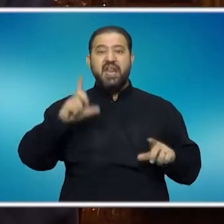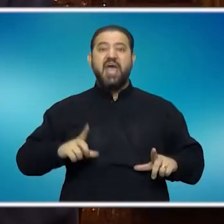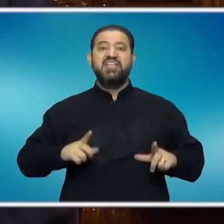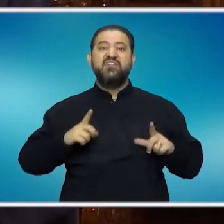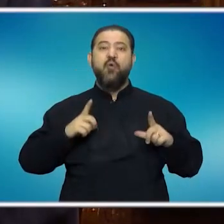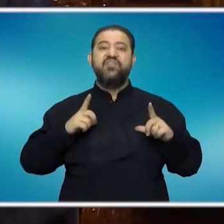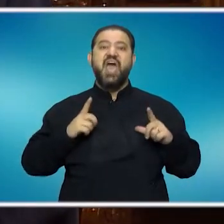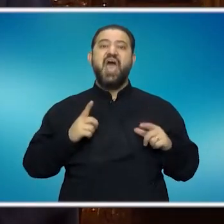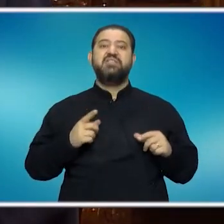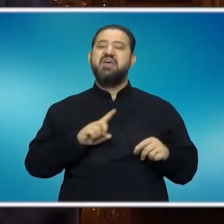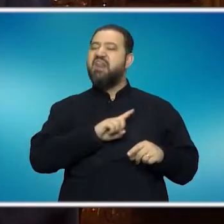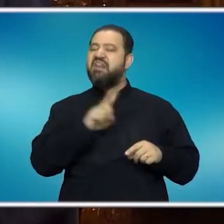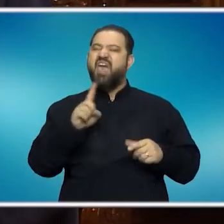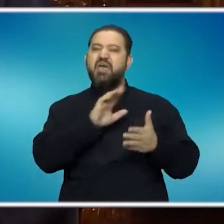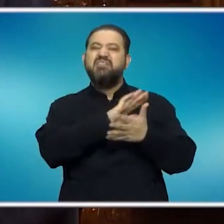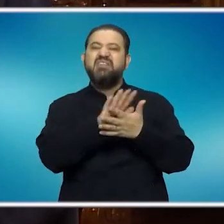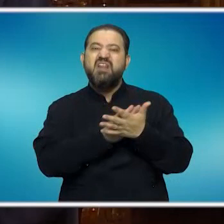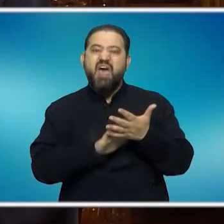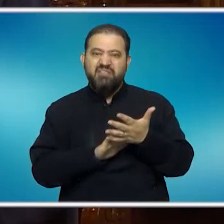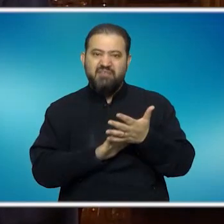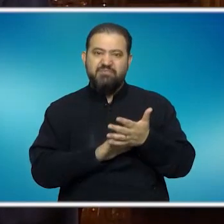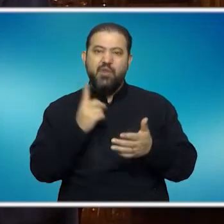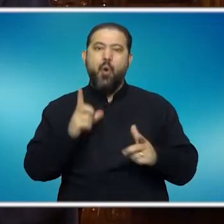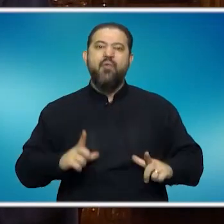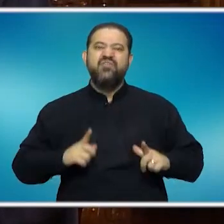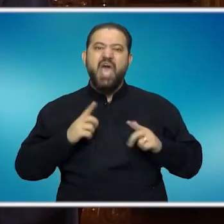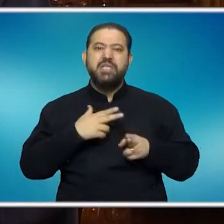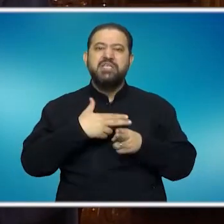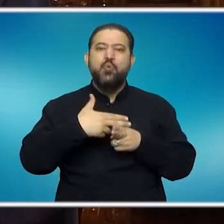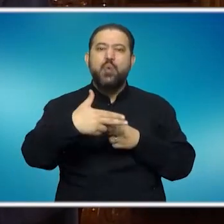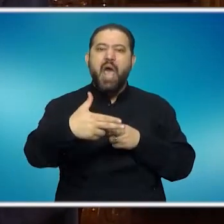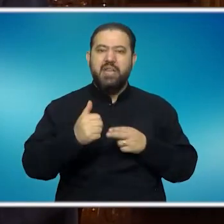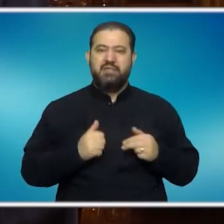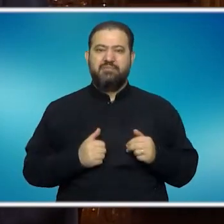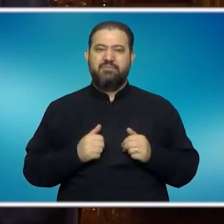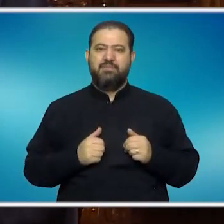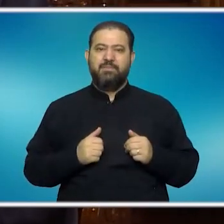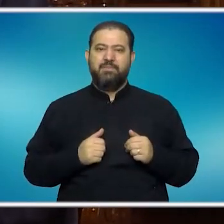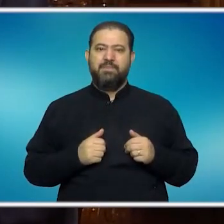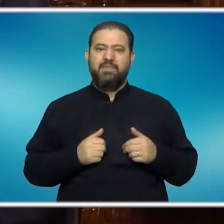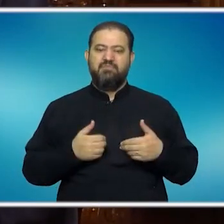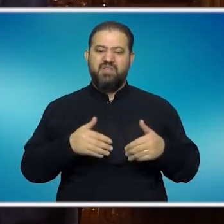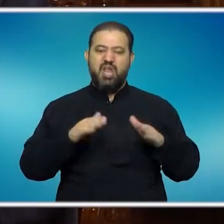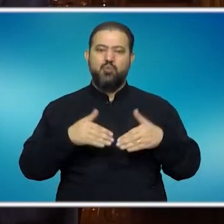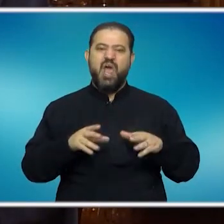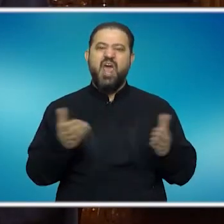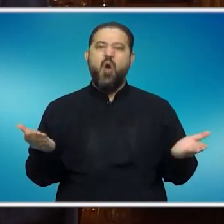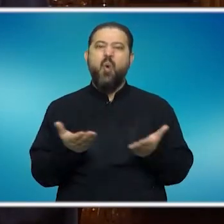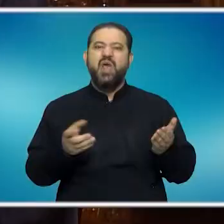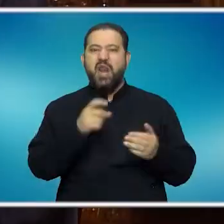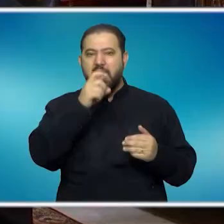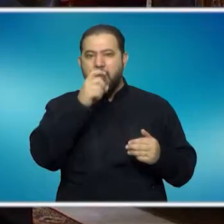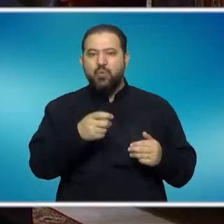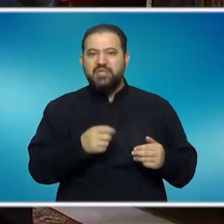spiritual. O viață atot nepătată, o viețuire atot curată, tăgăduirea oricărei